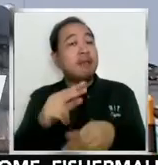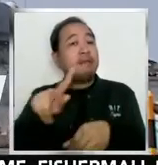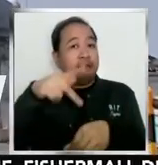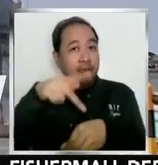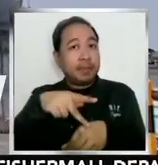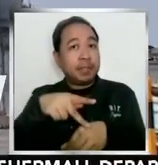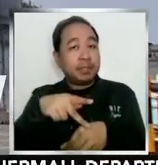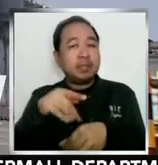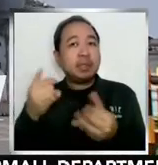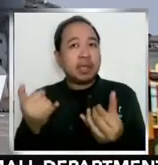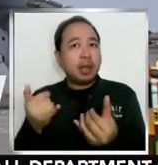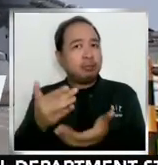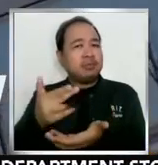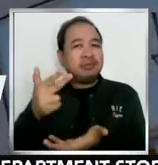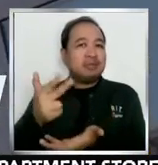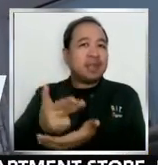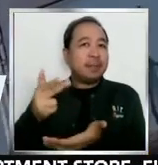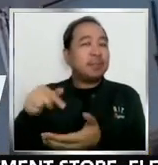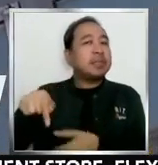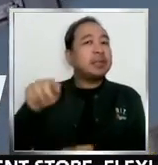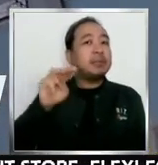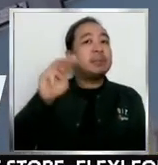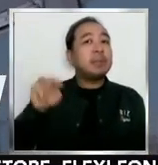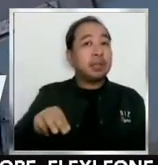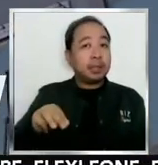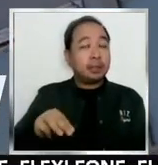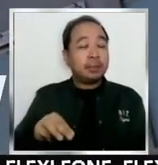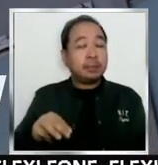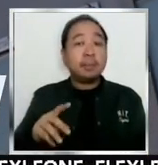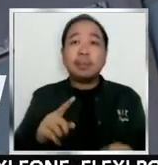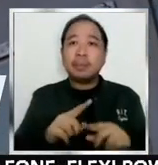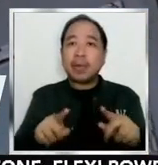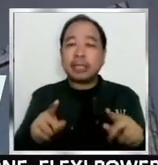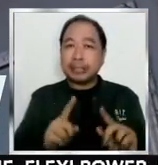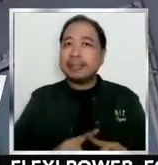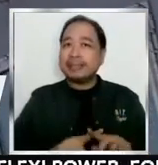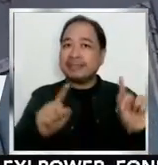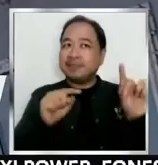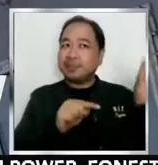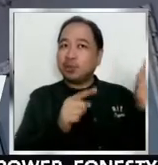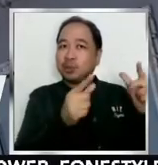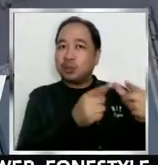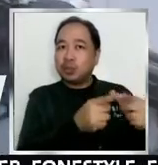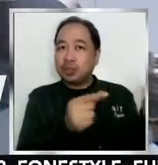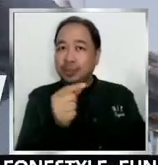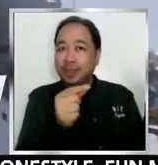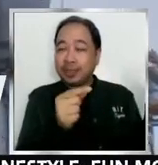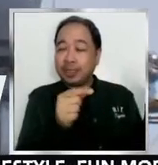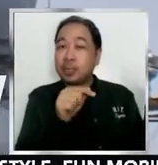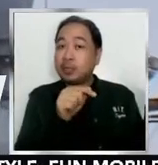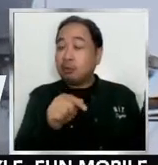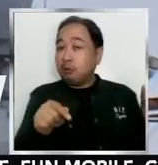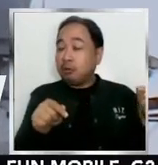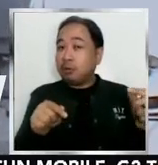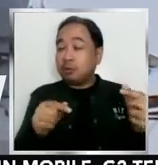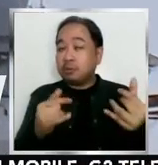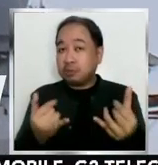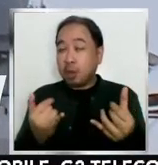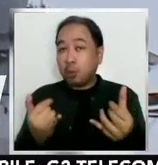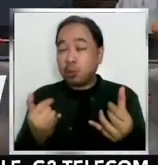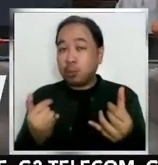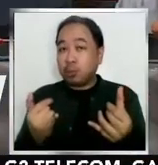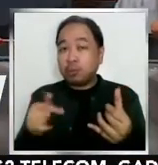nakadaong ngayon sa pier sa Maynila. Pero di gaya sa Japan, hindi lalahok sa anumang military exercises